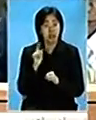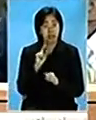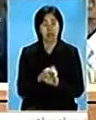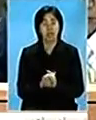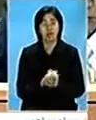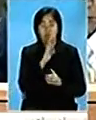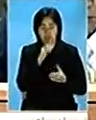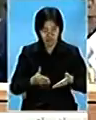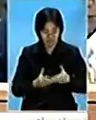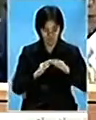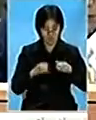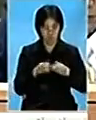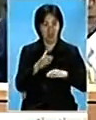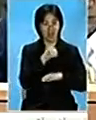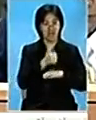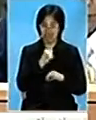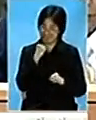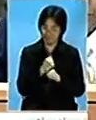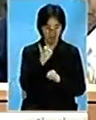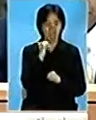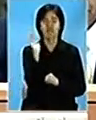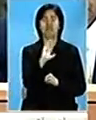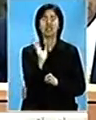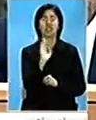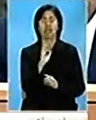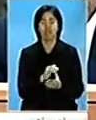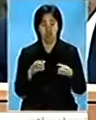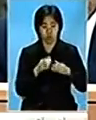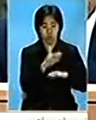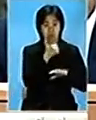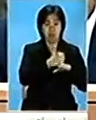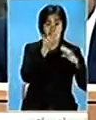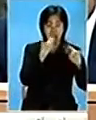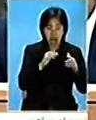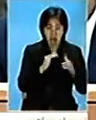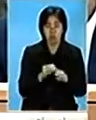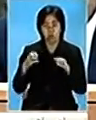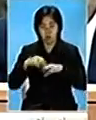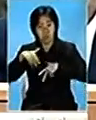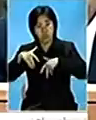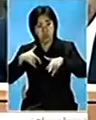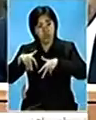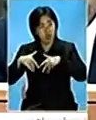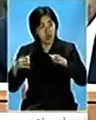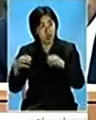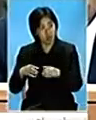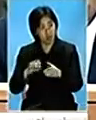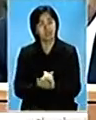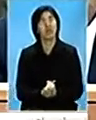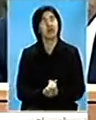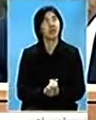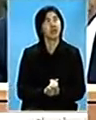ะจัดตั้งพรรคการเมืองโดยเพียงที่จะจัดตั้งกลุ่มพลังมวลชนหรือโดยเพียงที่